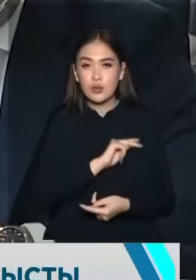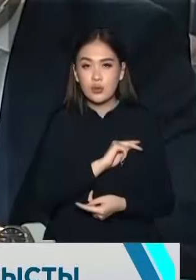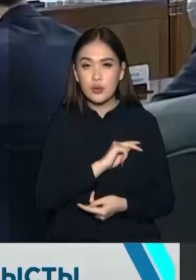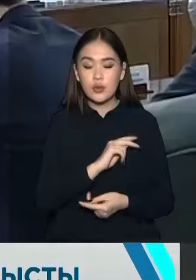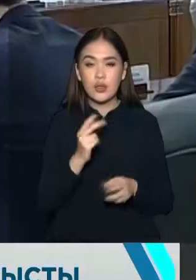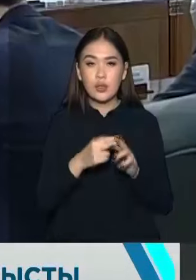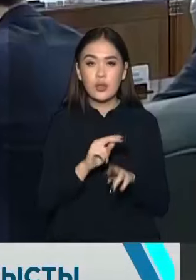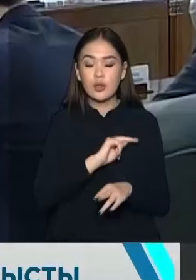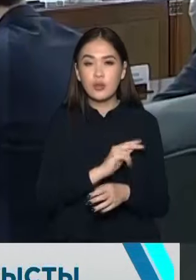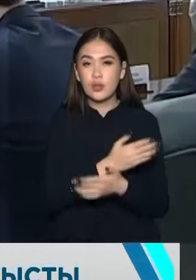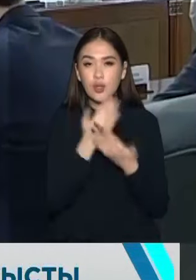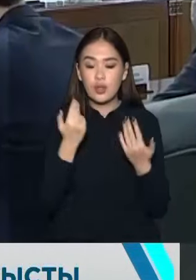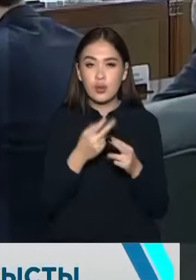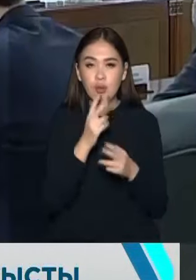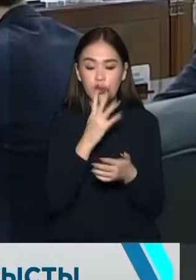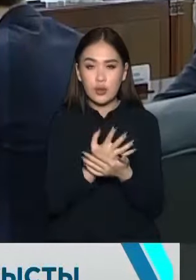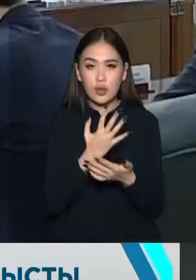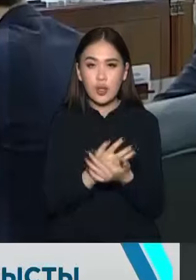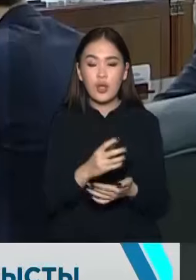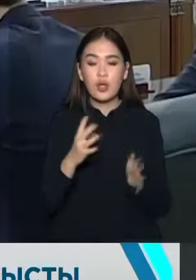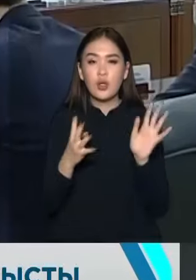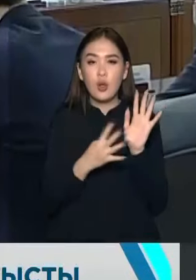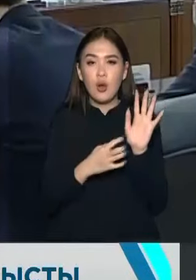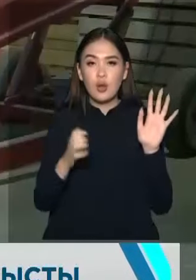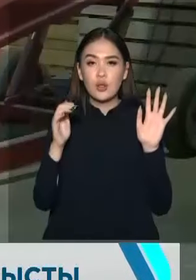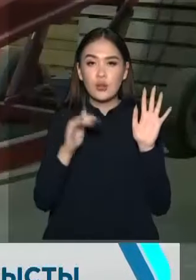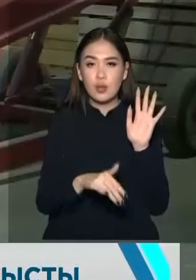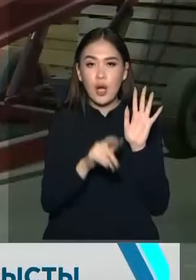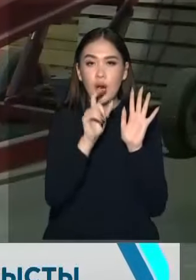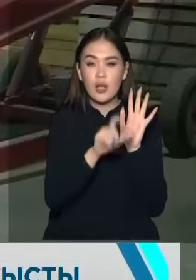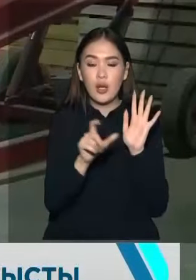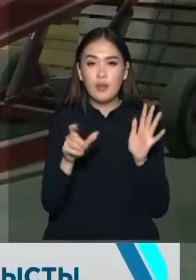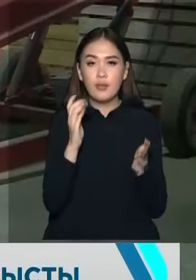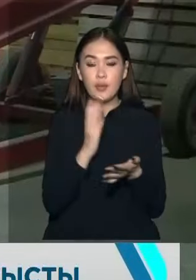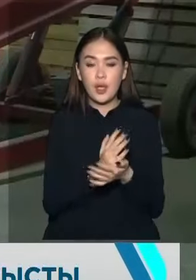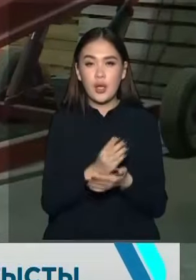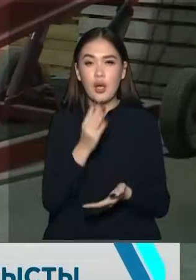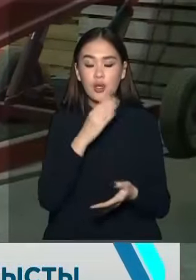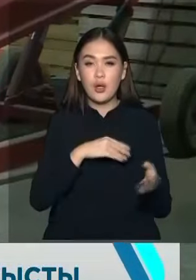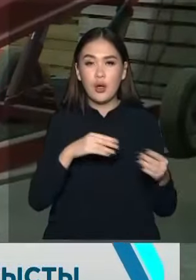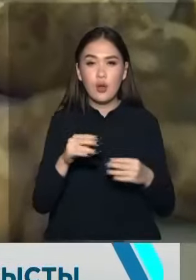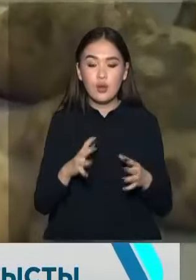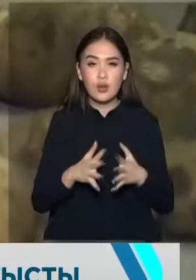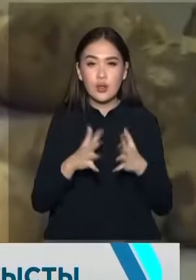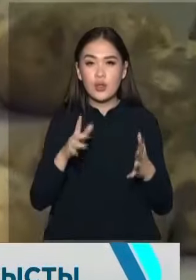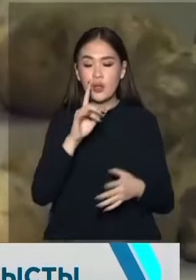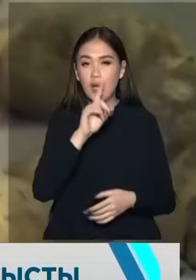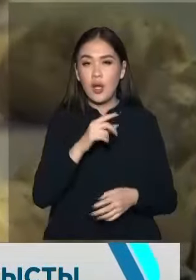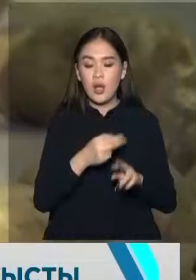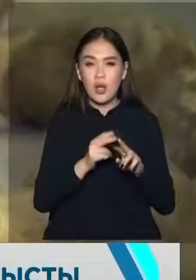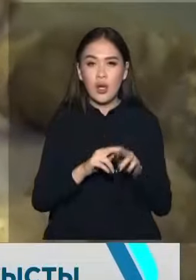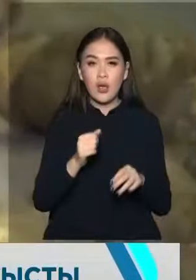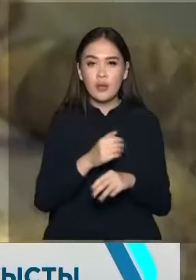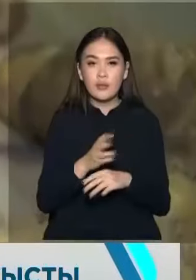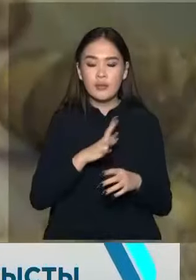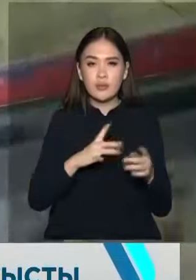және жұмыссыз деп көрсетілген 900 мыңға жоқ адам бар. Президент азық-түлік бағасын өсірмеу үшін негізгі бағыттар бойынша